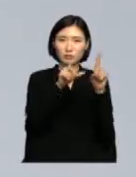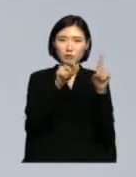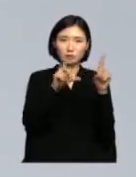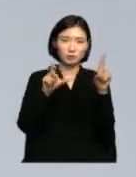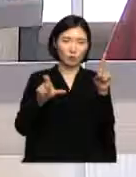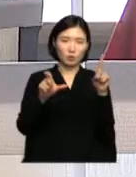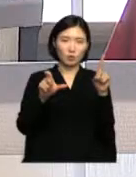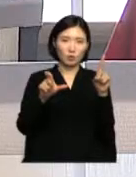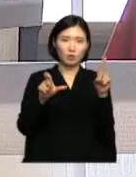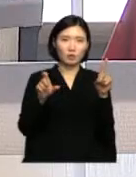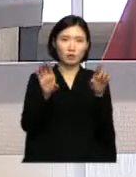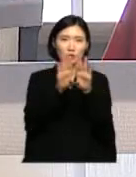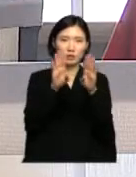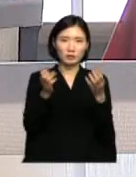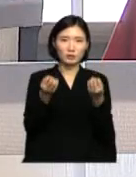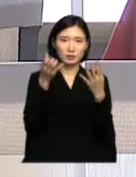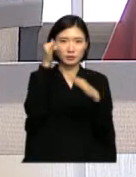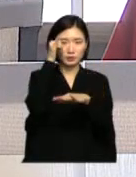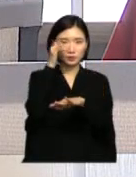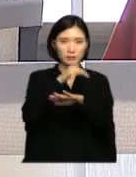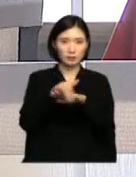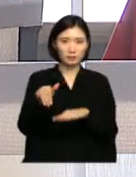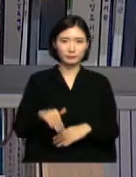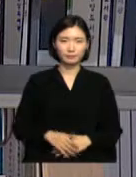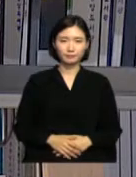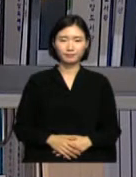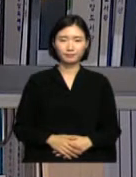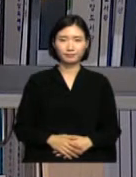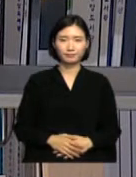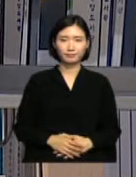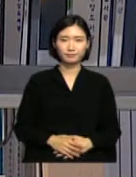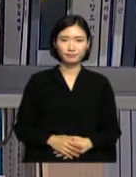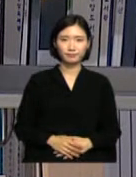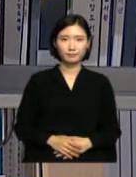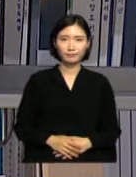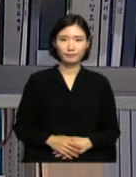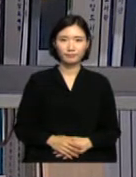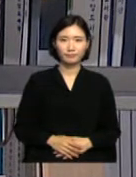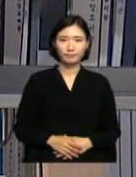공식 개관 행사를 가질 예정입니다. 딜라이브 서울 경계 케이블 TV 신승훈입니다.